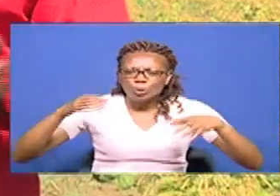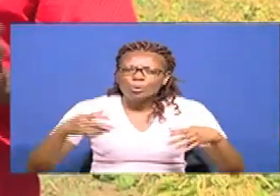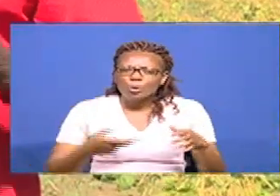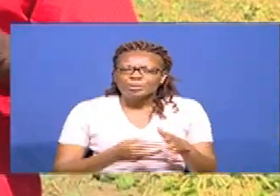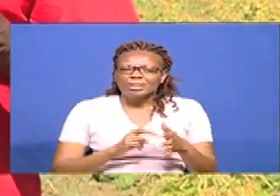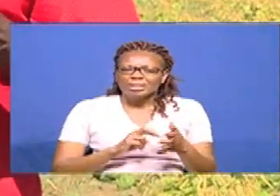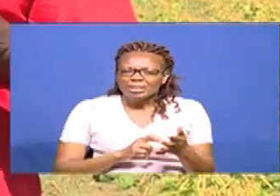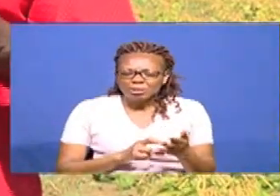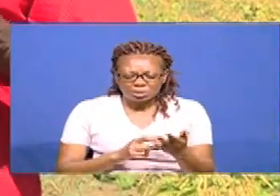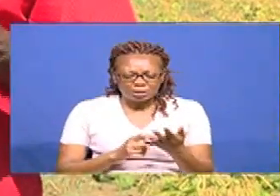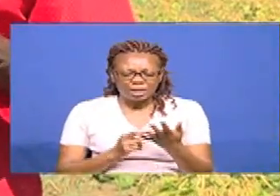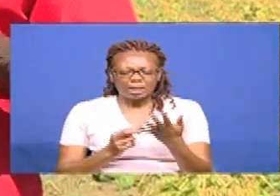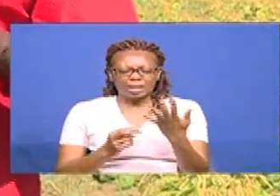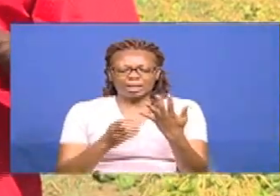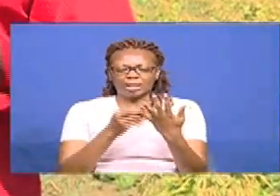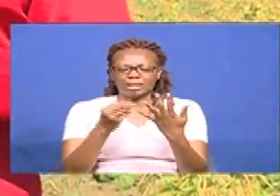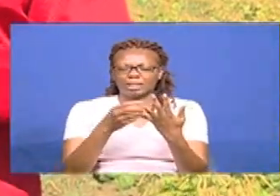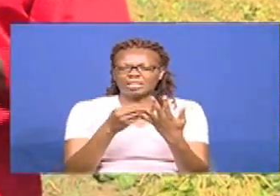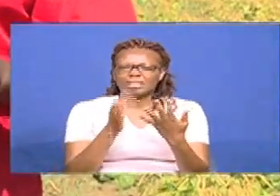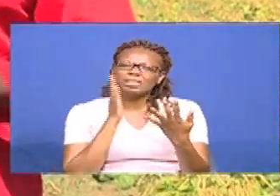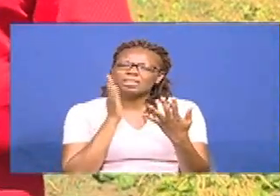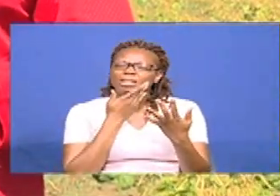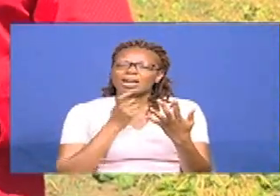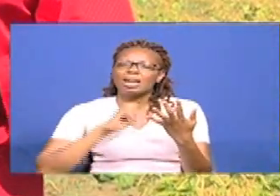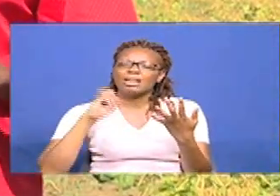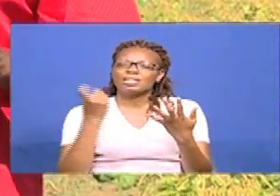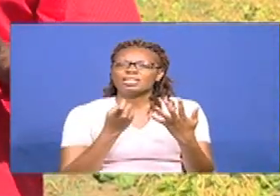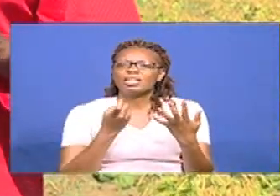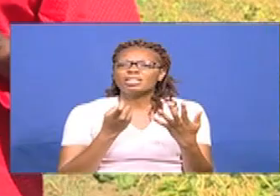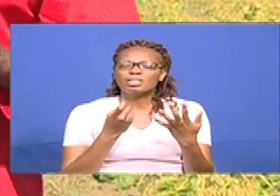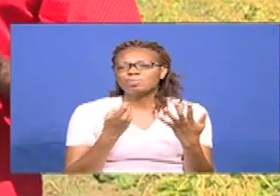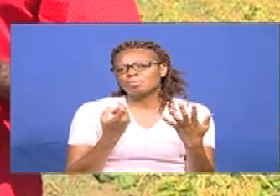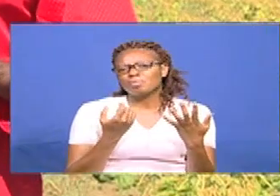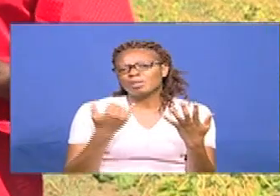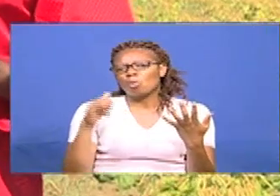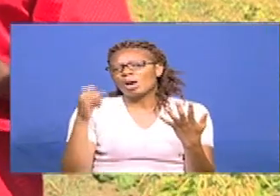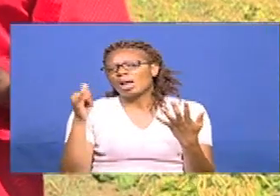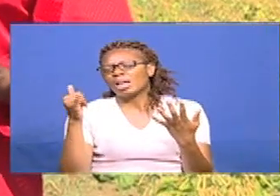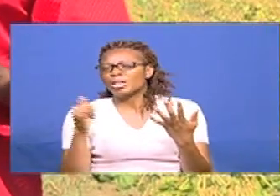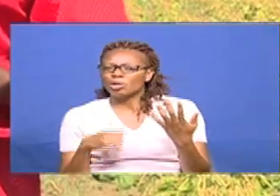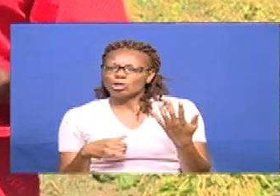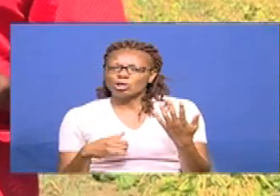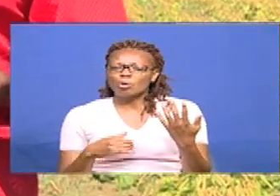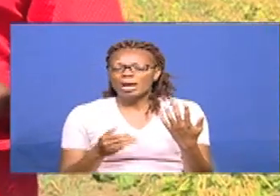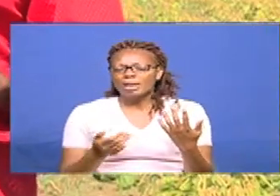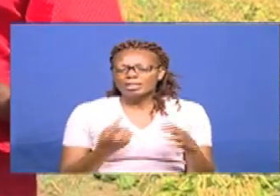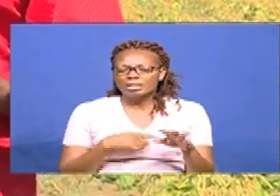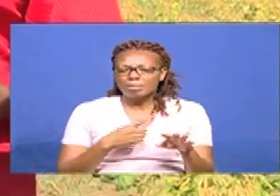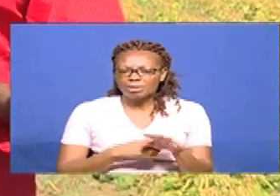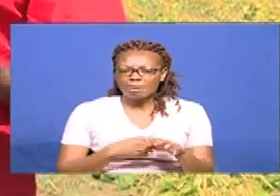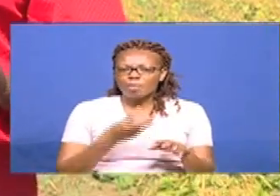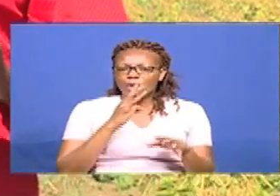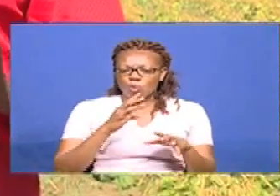dengu, ile yellowish, inakuwa kama yellow, na ile ingine ni kama maji ni mingi, na mahali ambayo inasimama